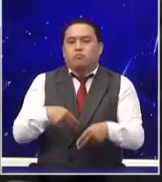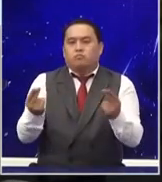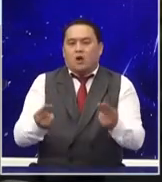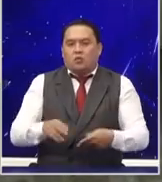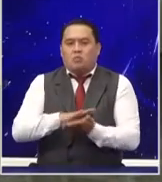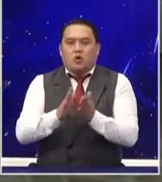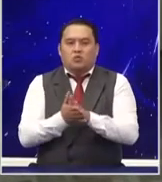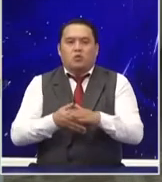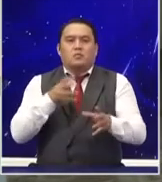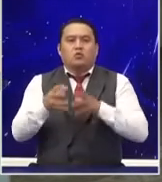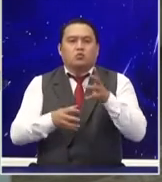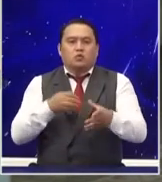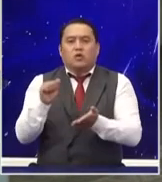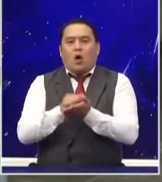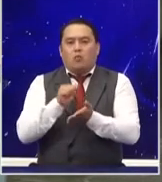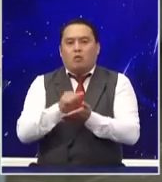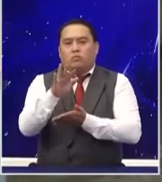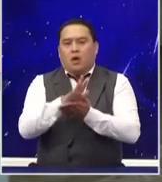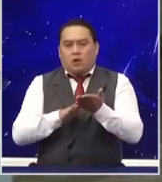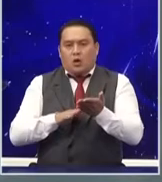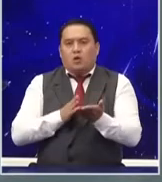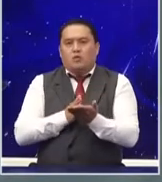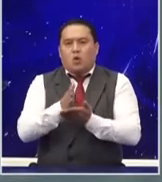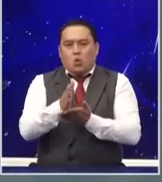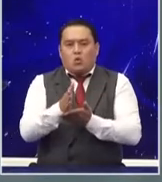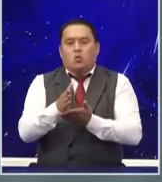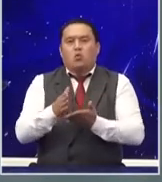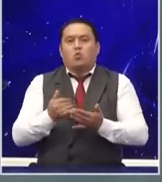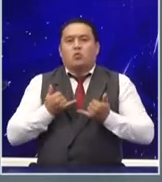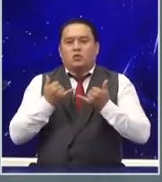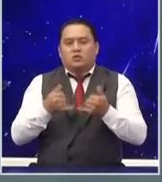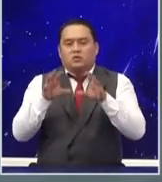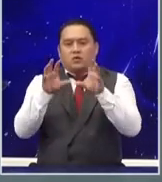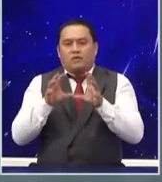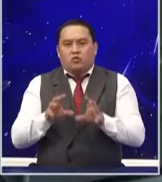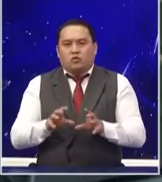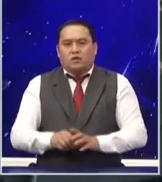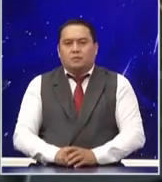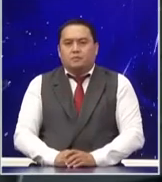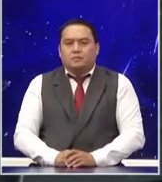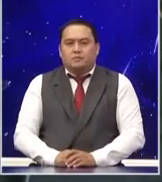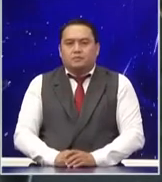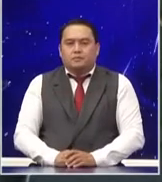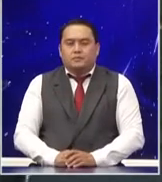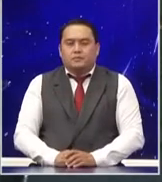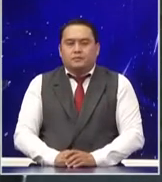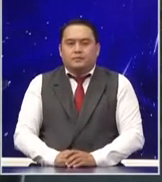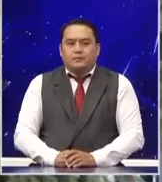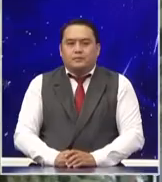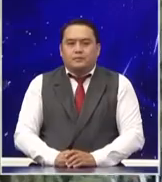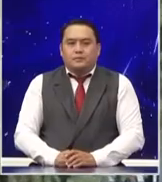этого международного документа является продолжением курса на гуманизацию уголовного законодательства.